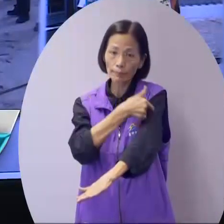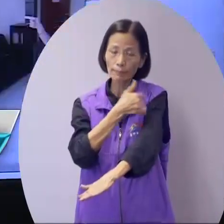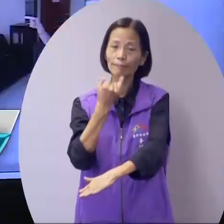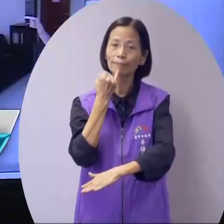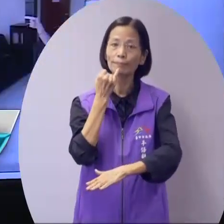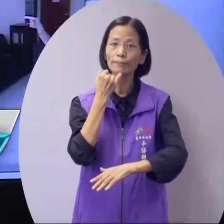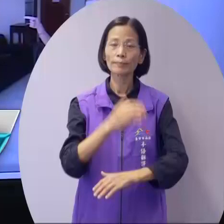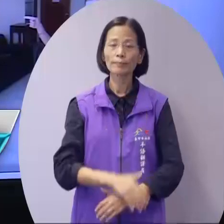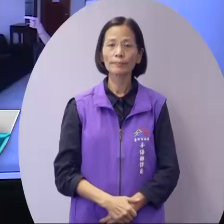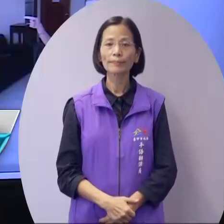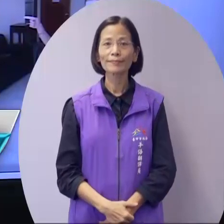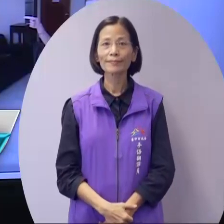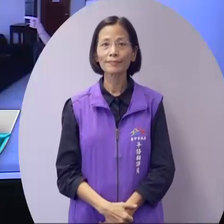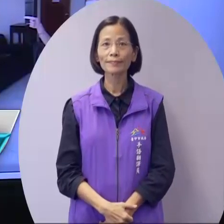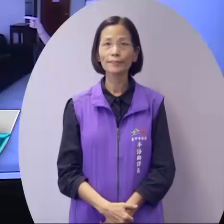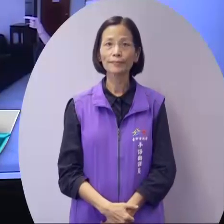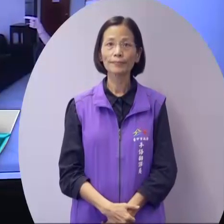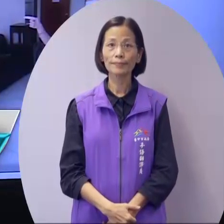下一页，